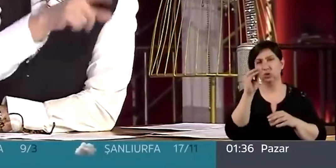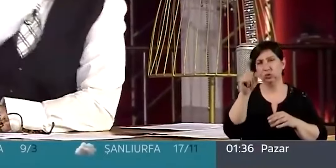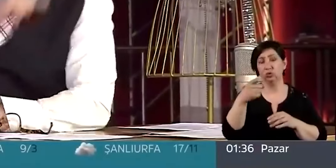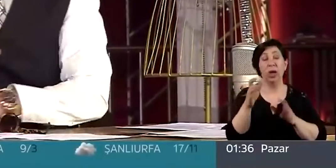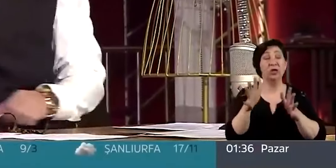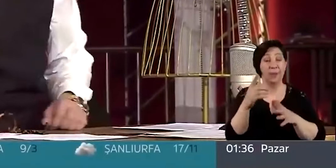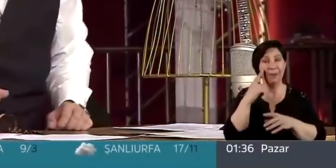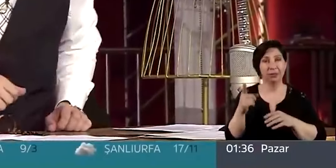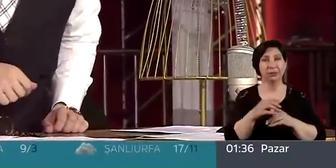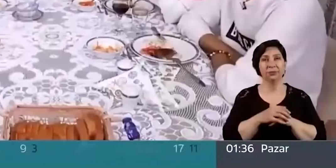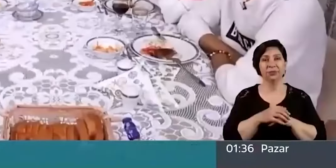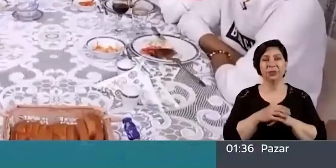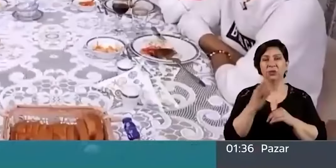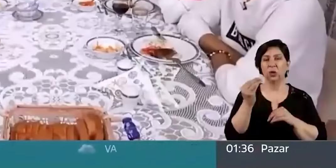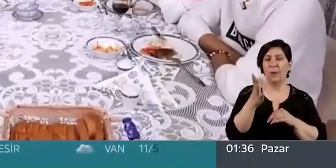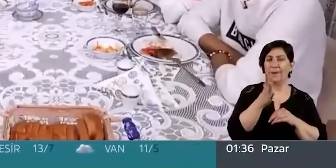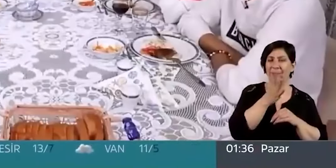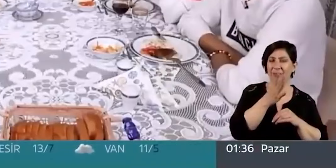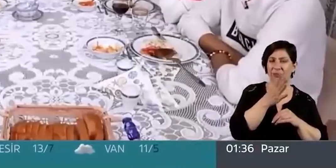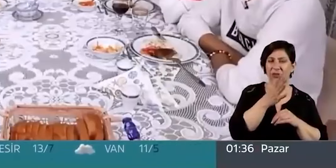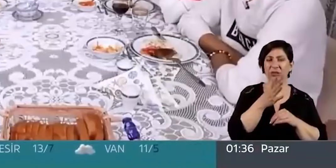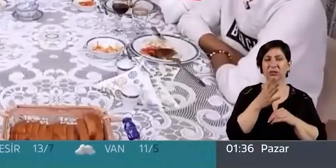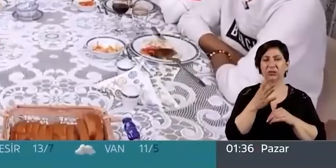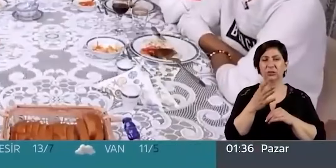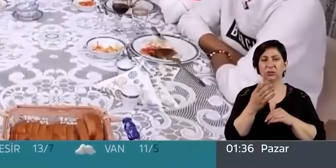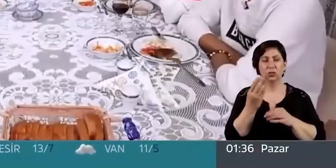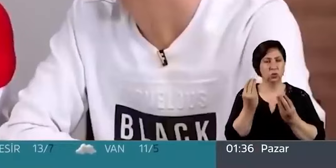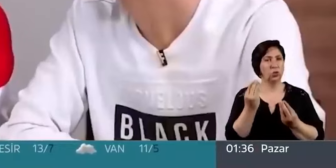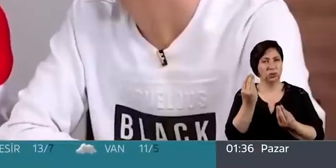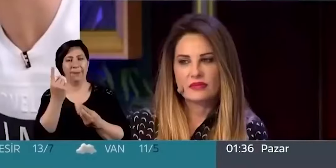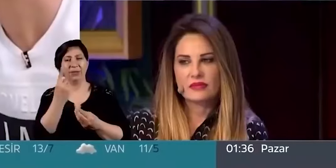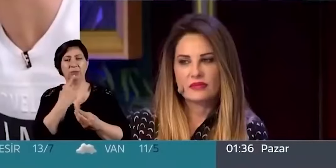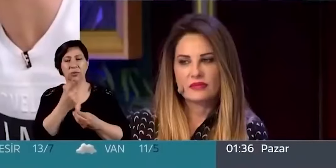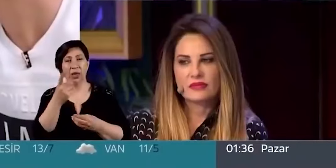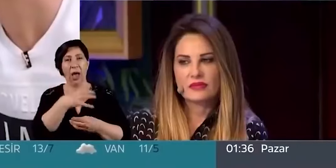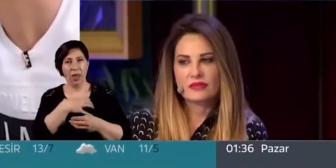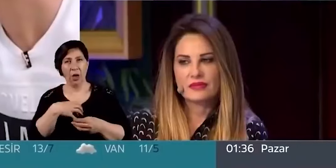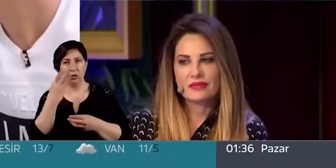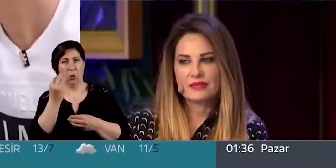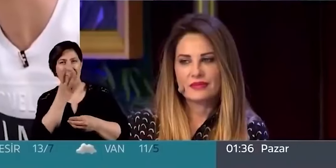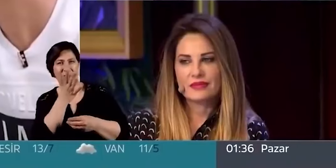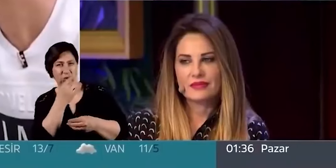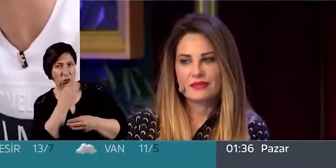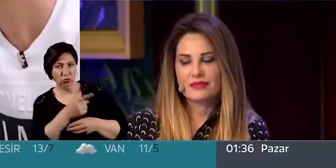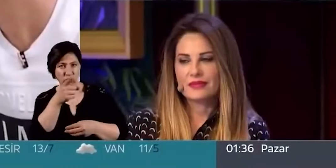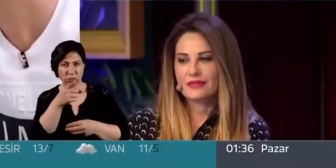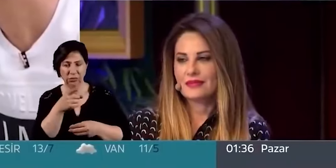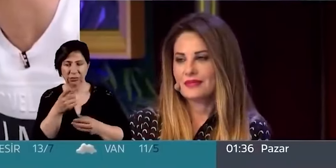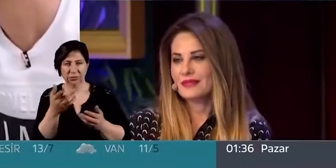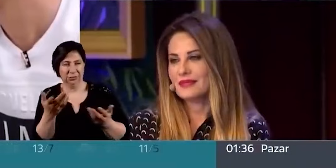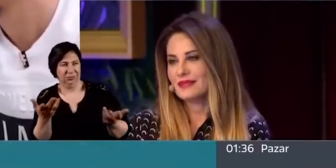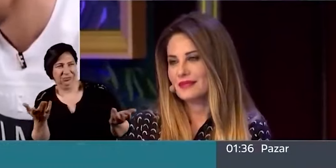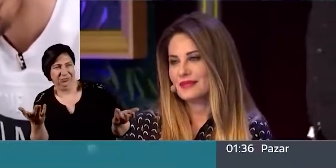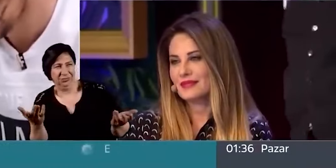orada. Çok acayip. Görelim. Çok bilmiş. Güzel bir tabir değil. Çok bilmiş. Değil. Güzel bir tabir. Evet. Sen annene çok bilmiş diyor musun? Nasıl yani? Ne